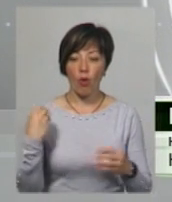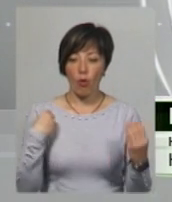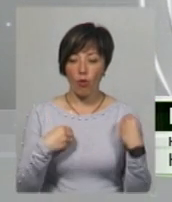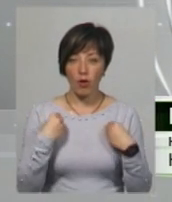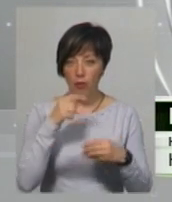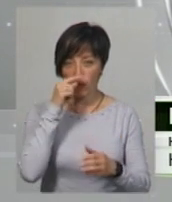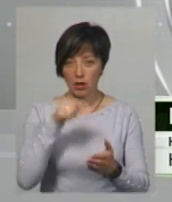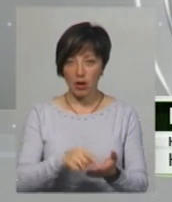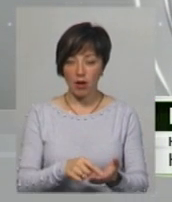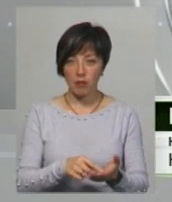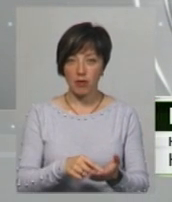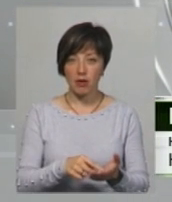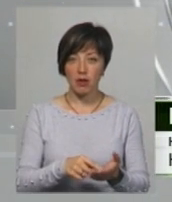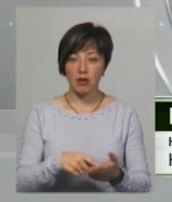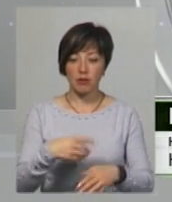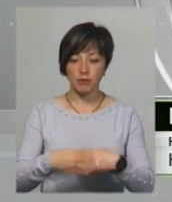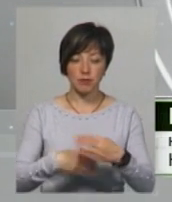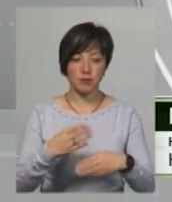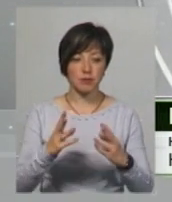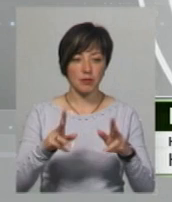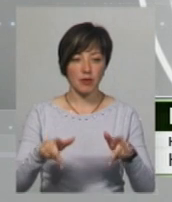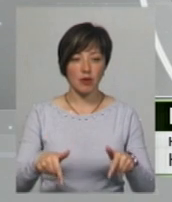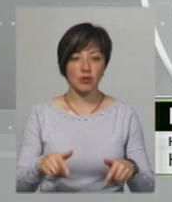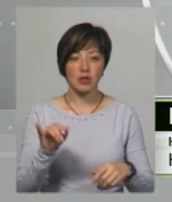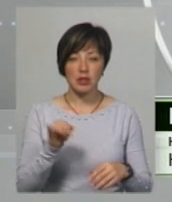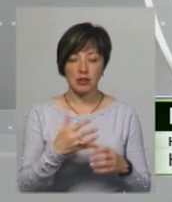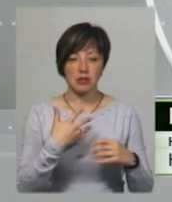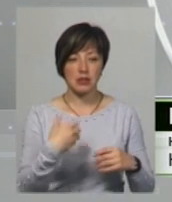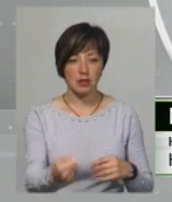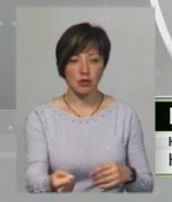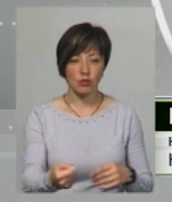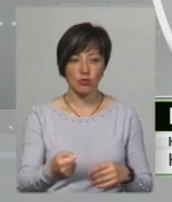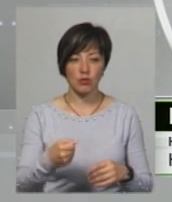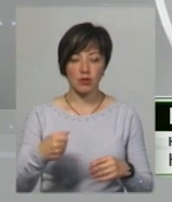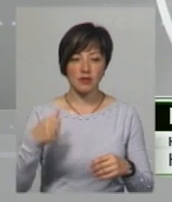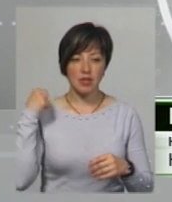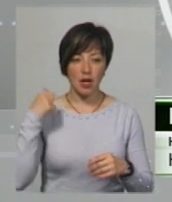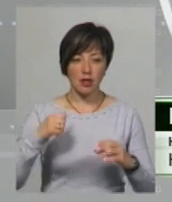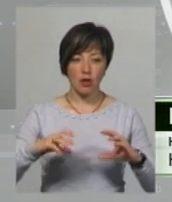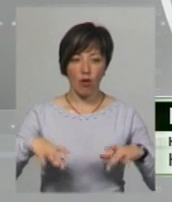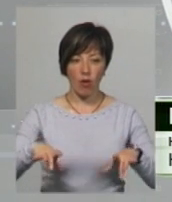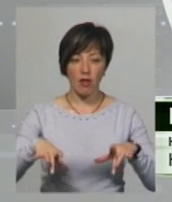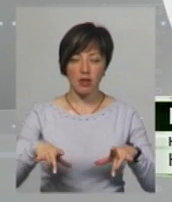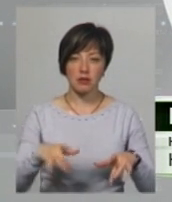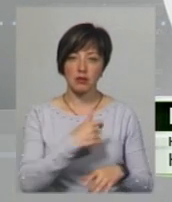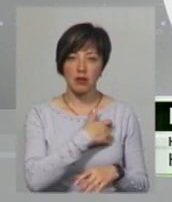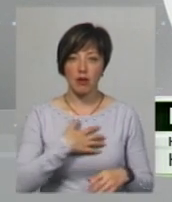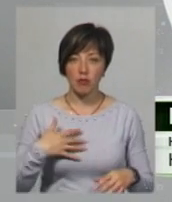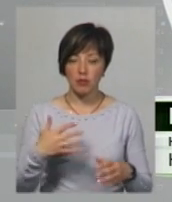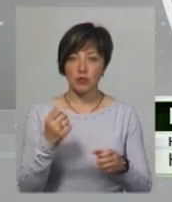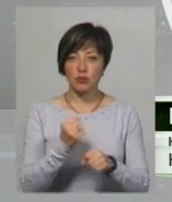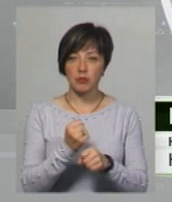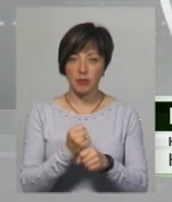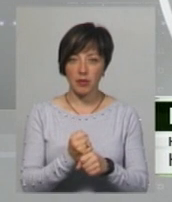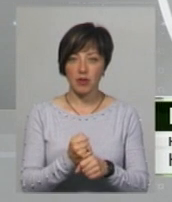чоловіка потрапив на рухомі частини механізму трактора і його затягнуло під задні колеса. Потерпілий отримав тілесні ушкодження у вигляді